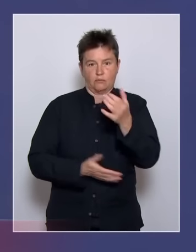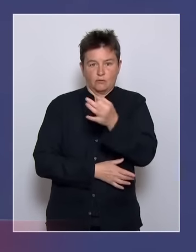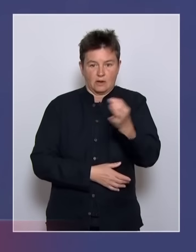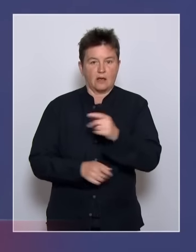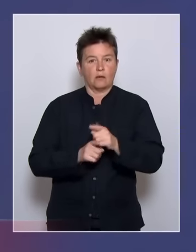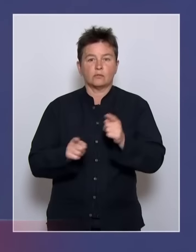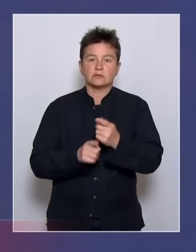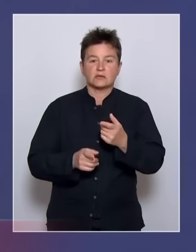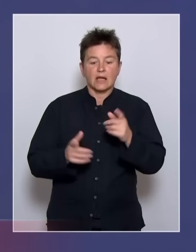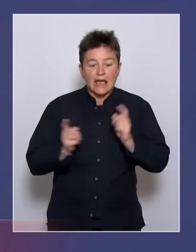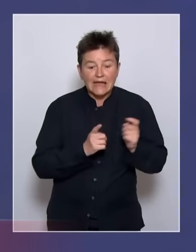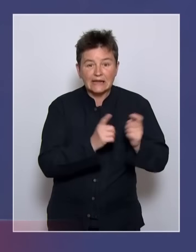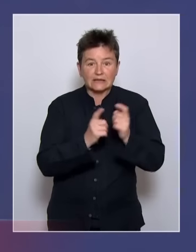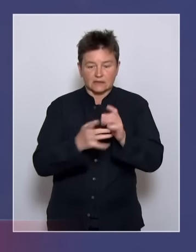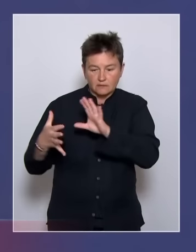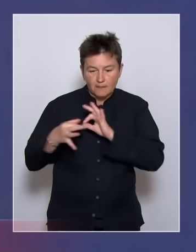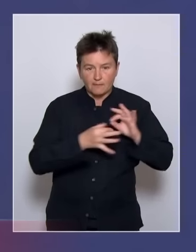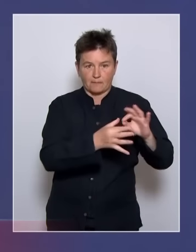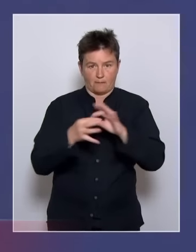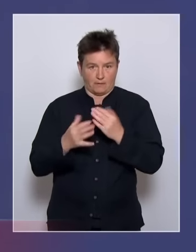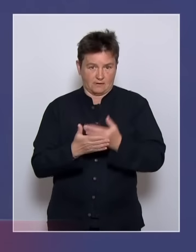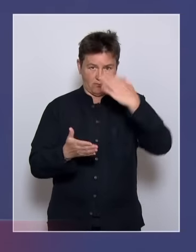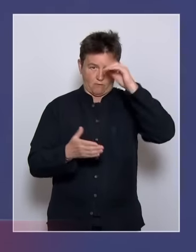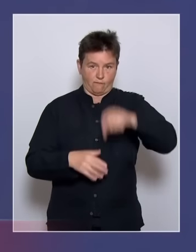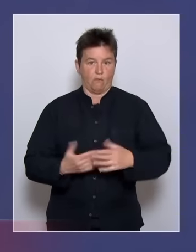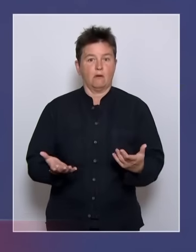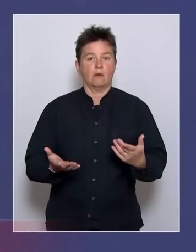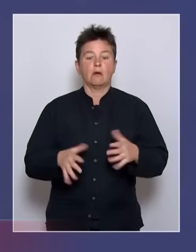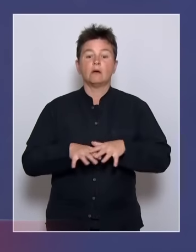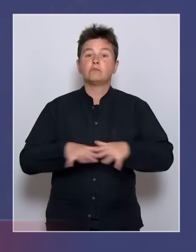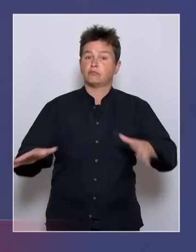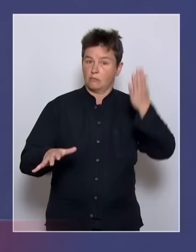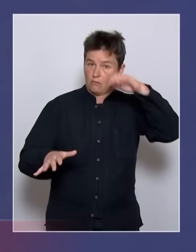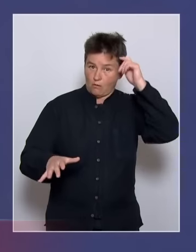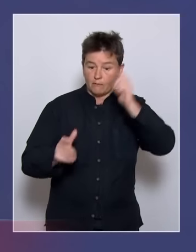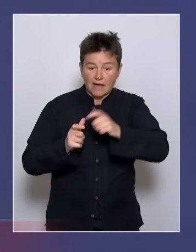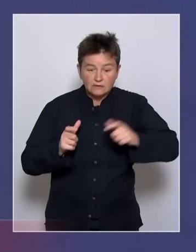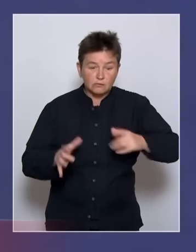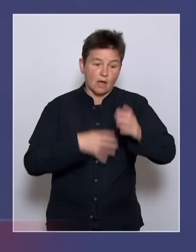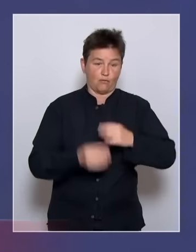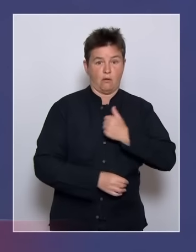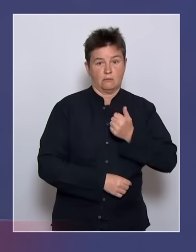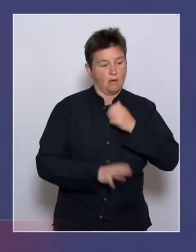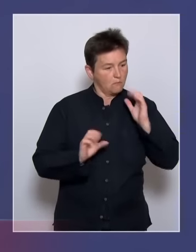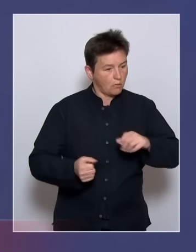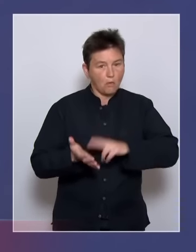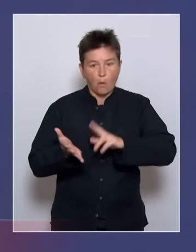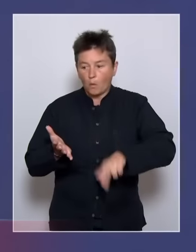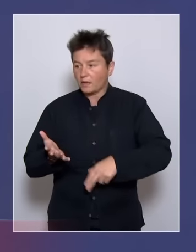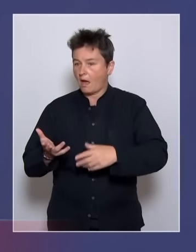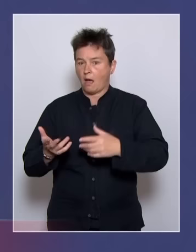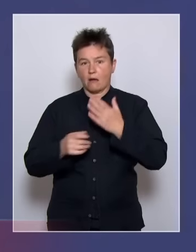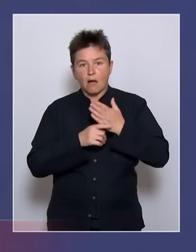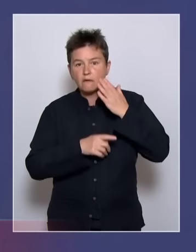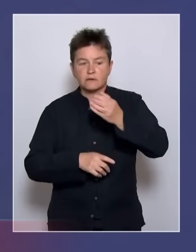les interconnexions électriques en Europe. C'est ça la clé. Pour que partout en Europe, les industriels comme les particuliers puissent faire des contrats qui ont de la